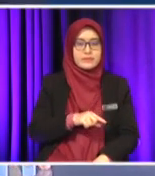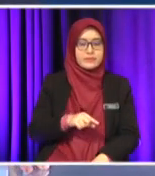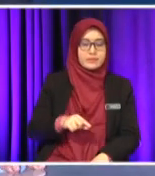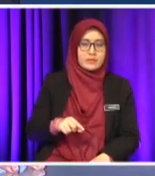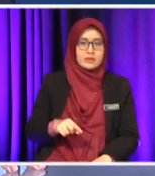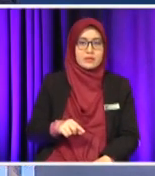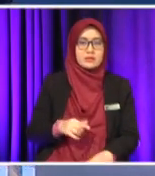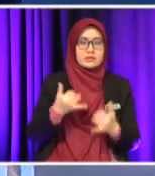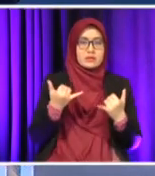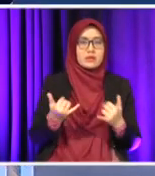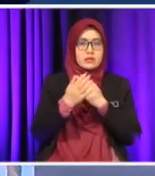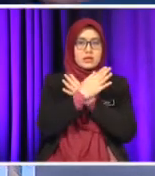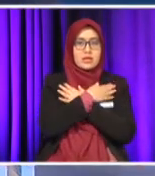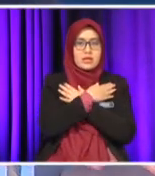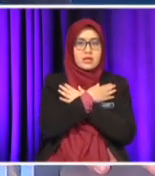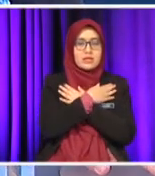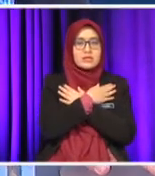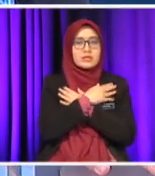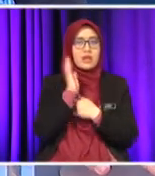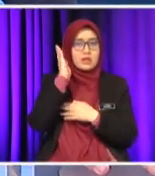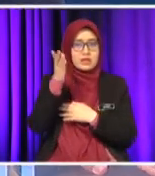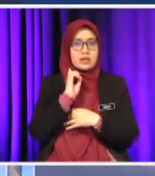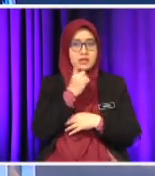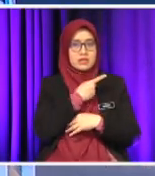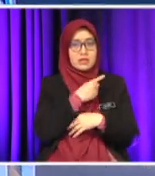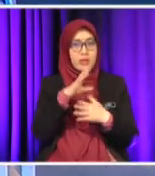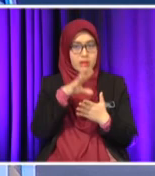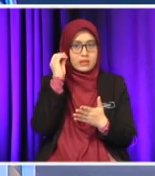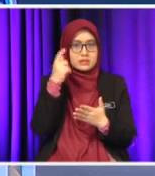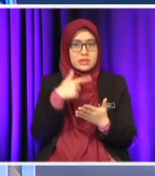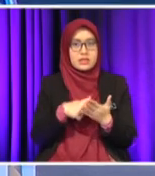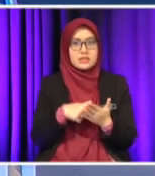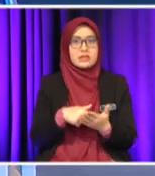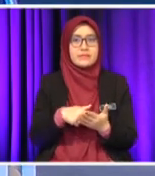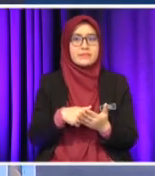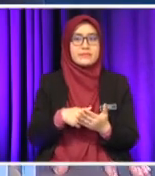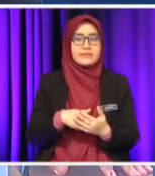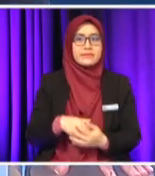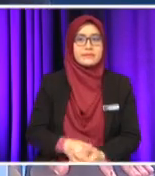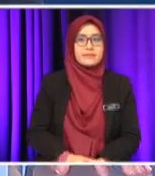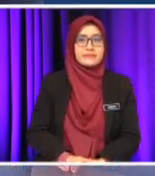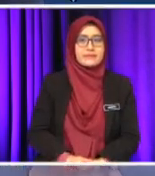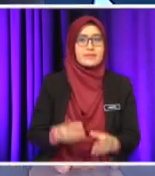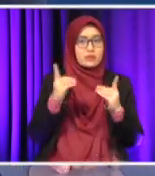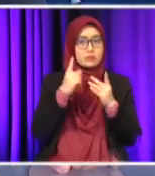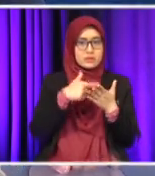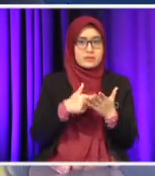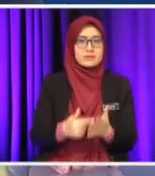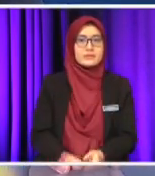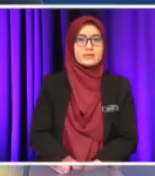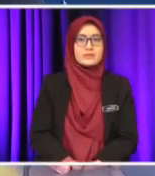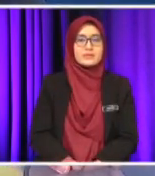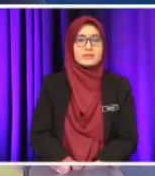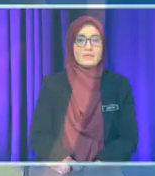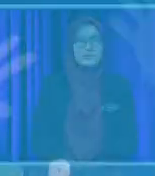sekali lagi banyak lagi coy kepada kita di dalam mata pelajaran ini tapi spesial ini dalam menengah rendah